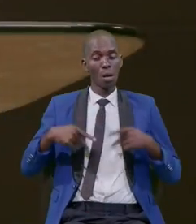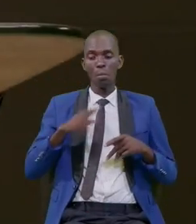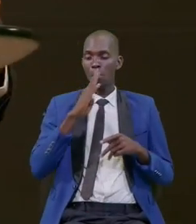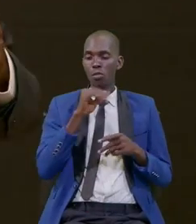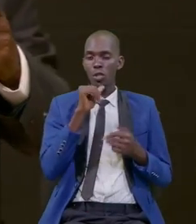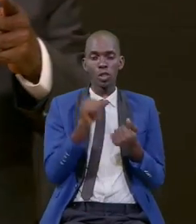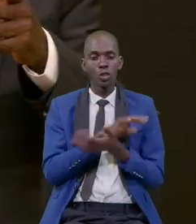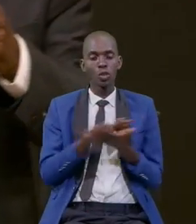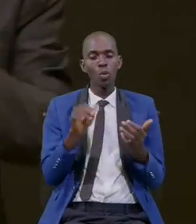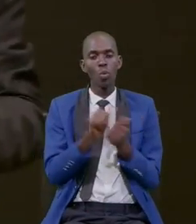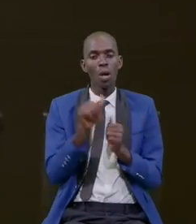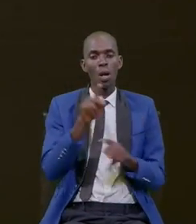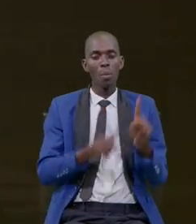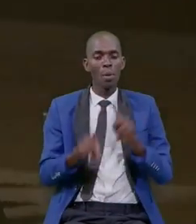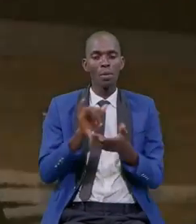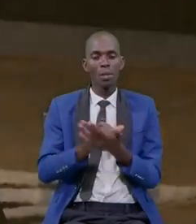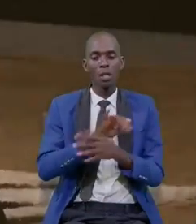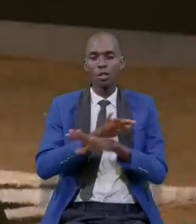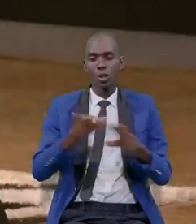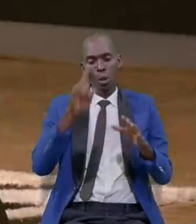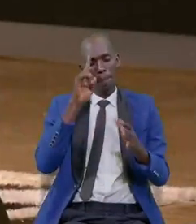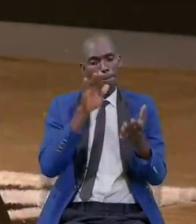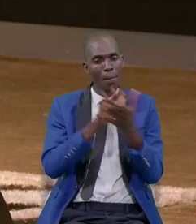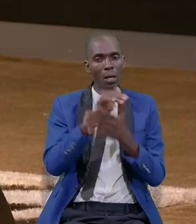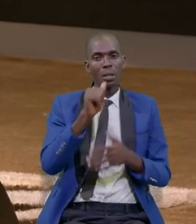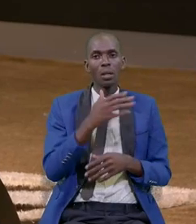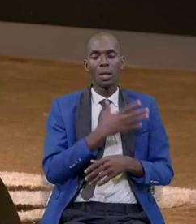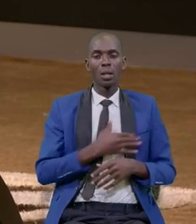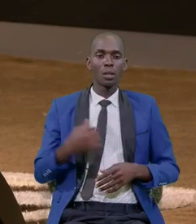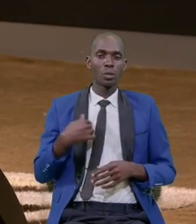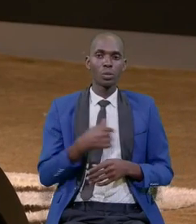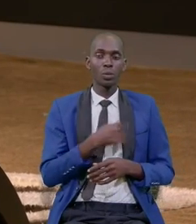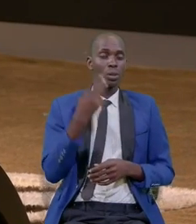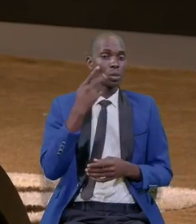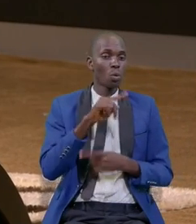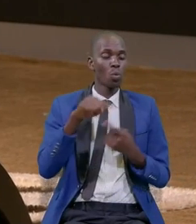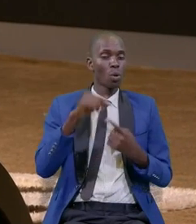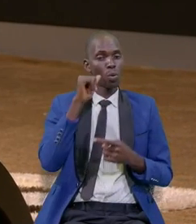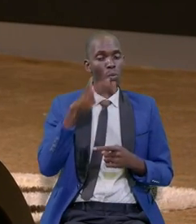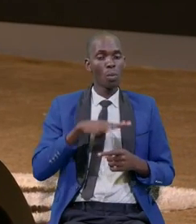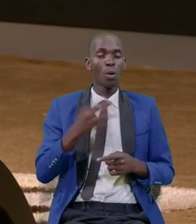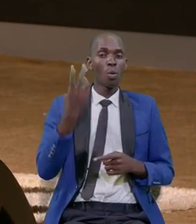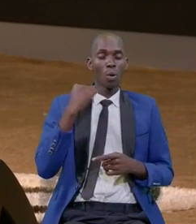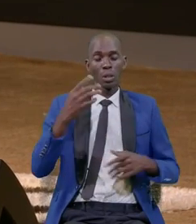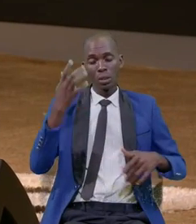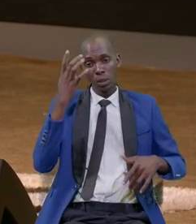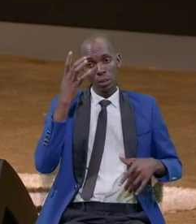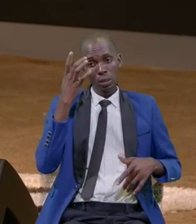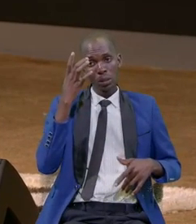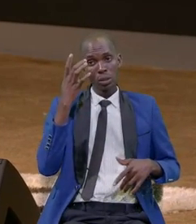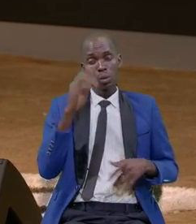Rahab, la prostituée, ne périt pas avec les rebelles parce qu'elle avait reçu les espions avec